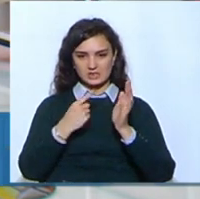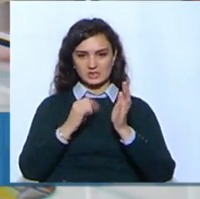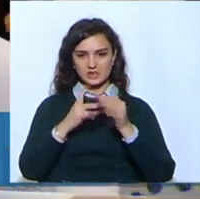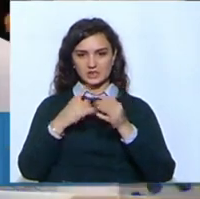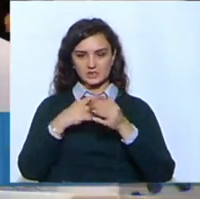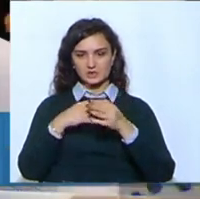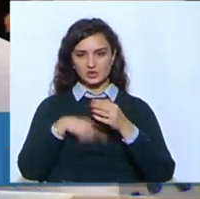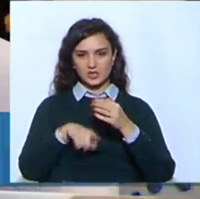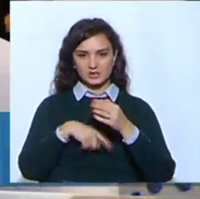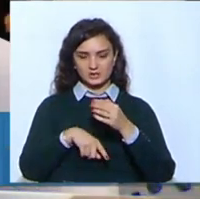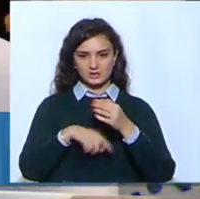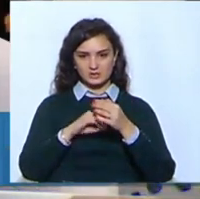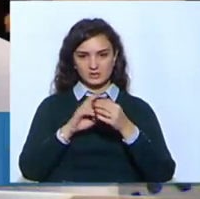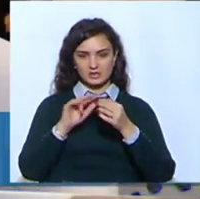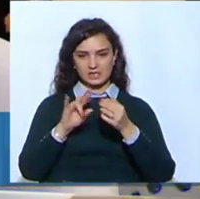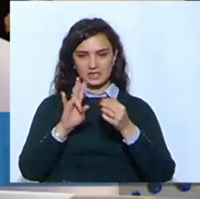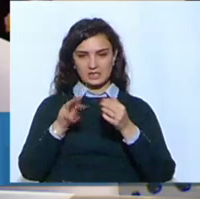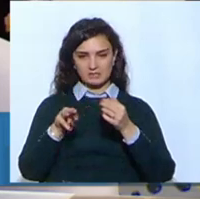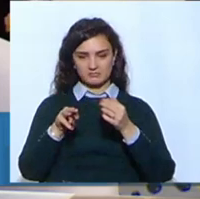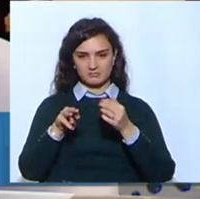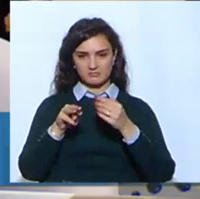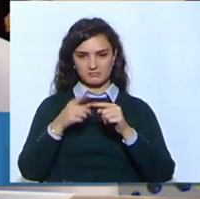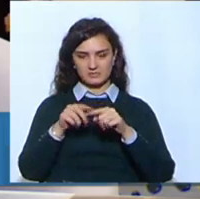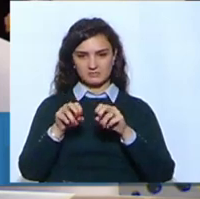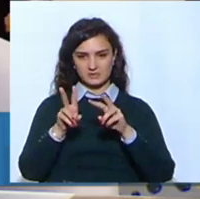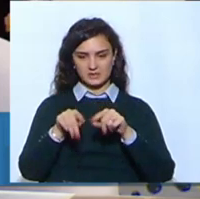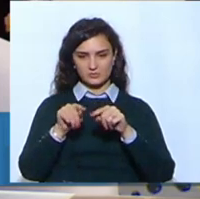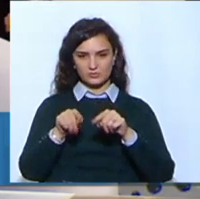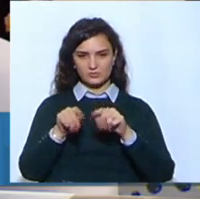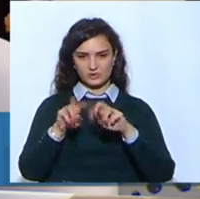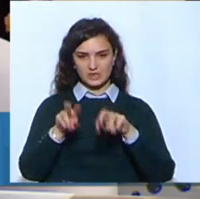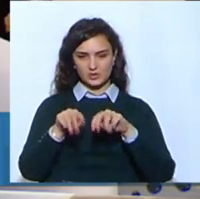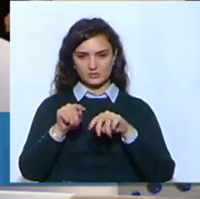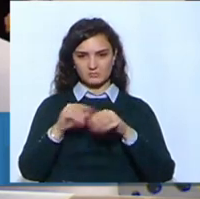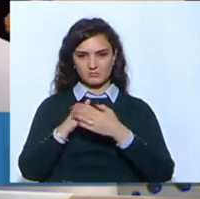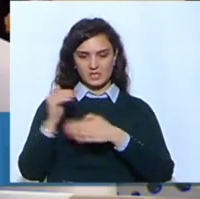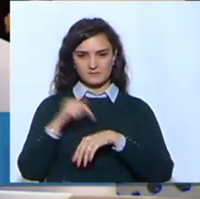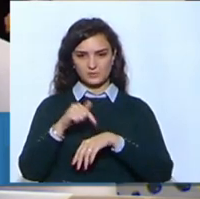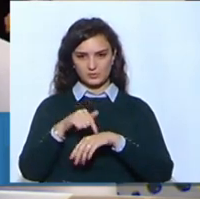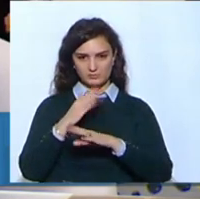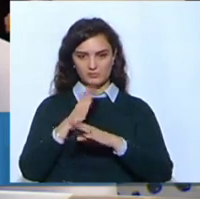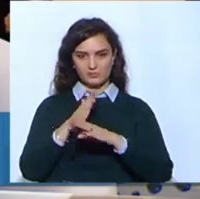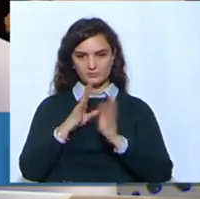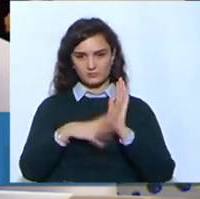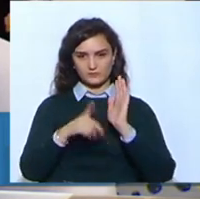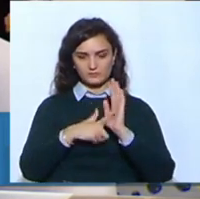შარდის ანალიზით, ოღონდ DNA დიაგნოსტიკით, ანუ ეს არის სპეციფიური დიაგნოსტიკა, რომელსაც მაღალი მგრძნობელობა გააჩნია